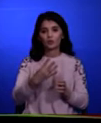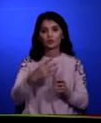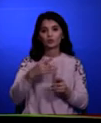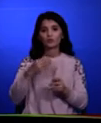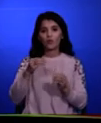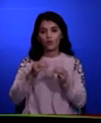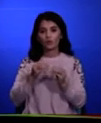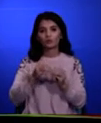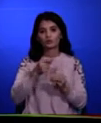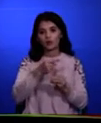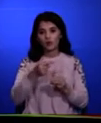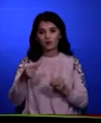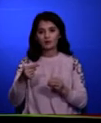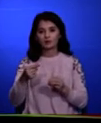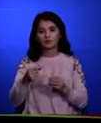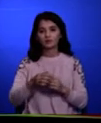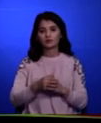ning ayirmasi